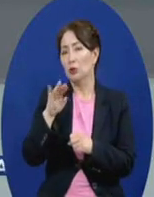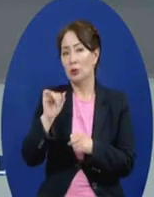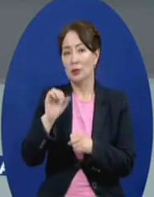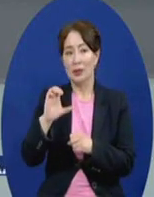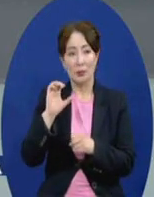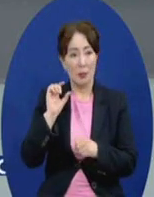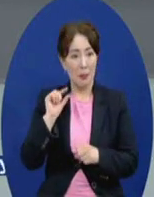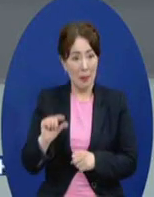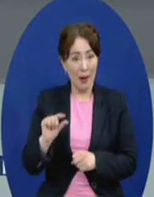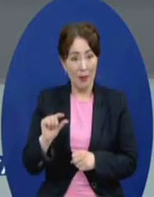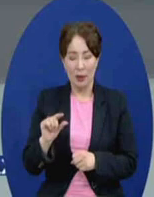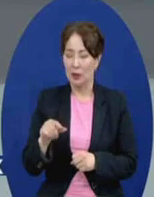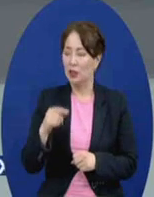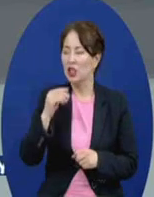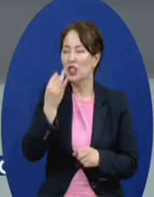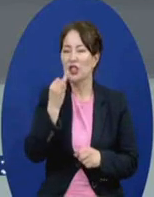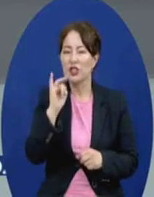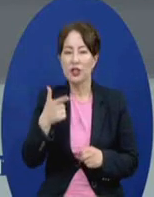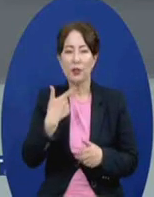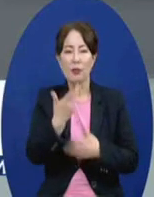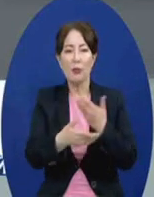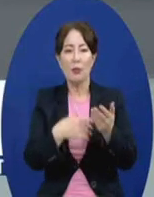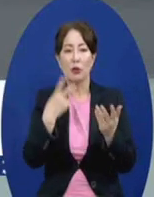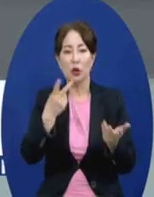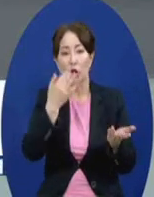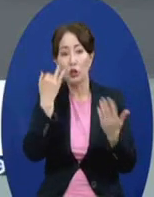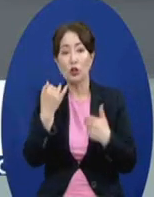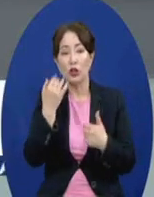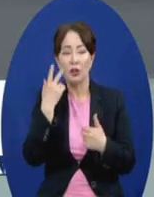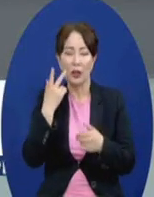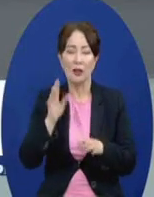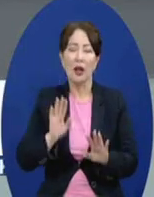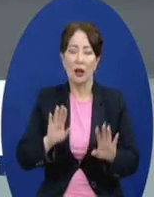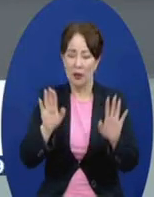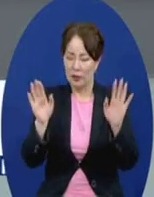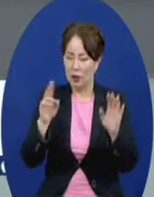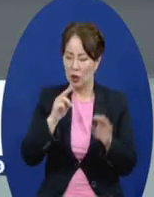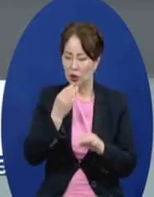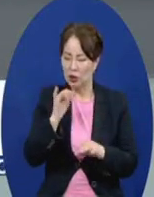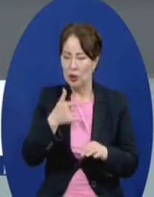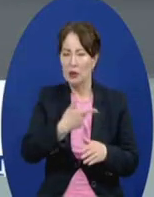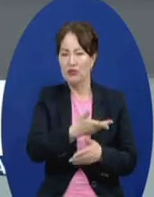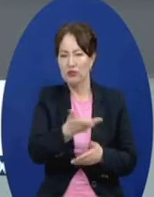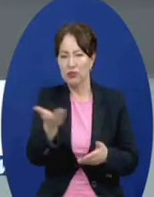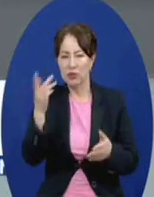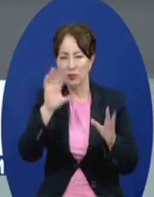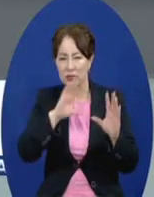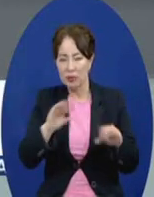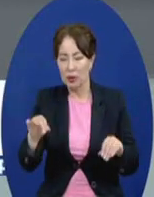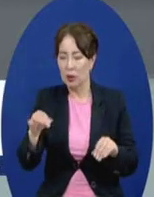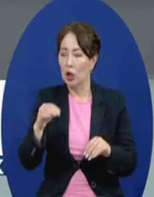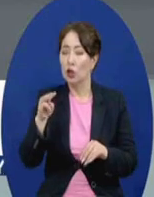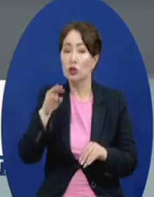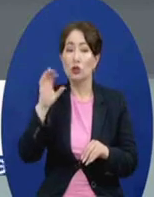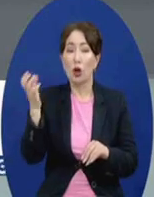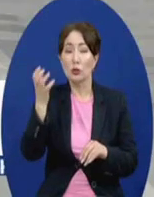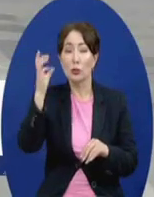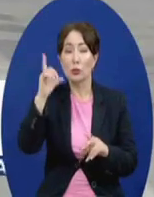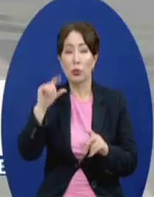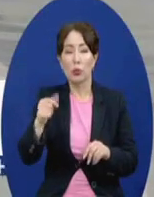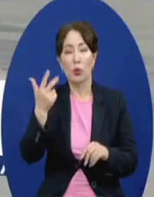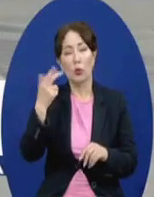чигшүүлэлтийг 2-7 хоног тутам хийхэд төлөвлөсөн байна. Тог чигшүүлэлт хийснээр шороо тооцоолтыг 30-70 хувиар бууруулдгаа гэсэн тооцоол байна.